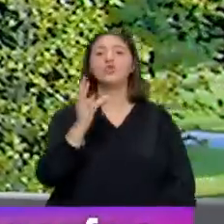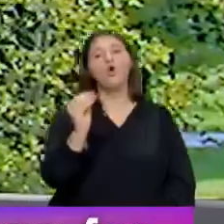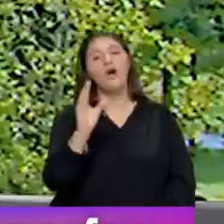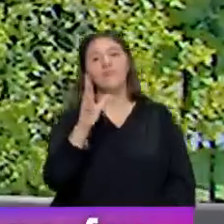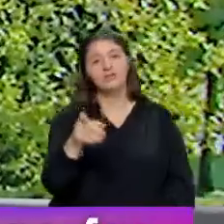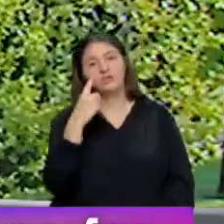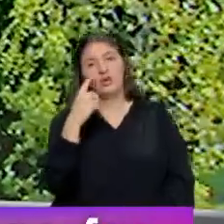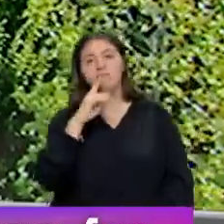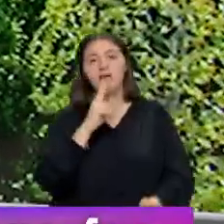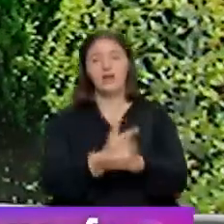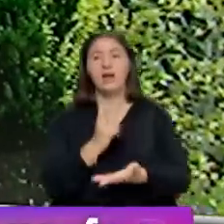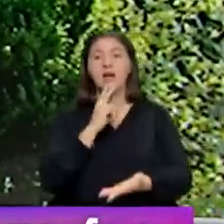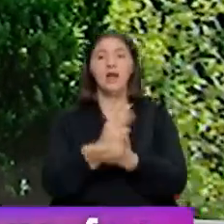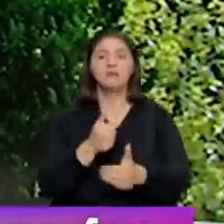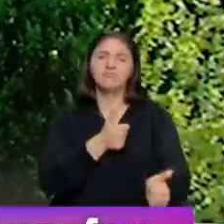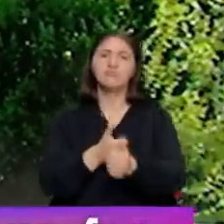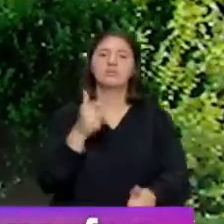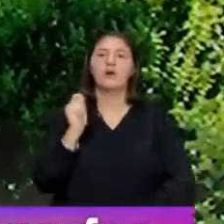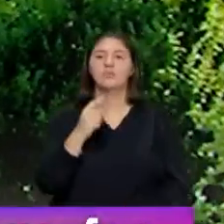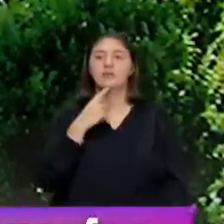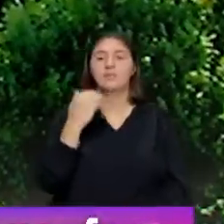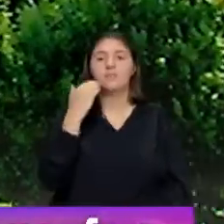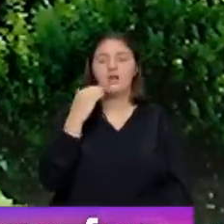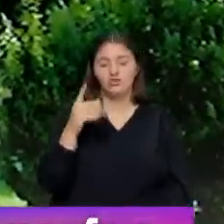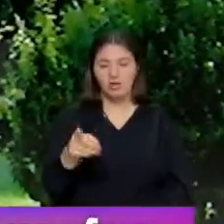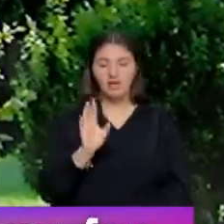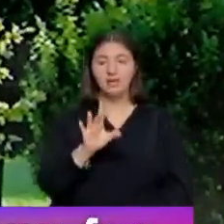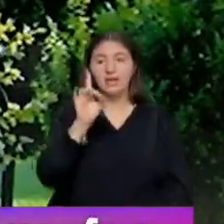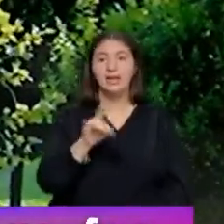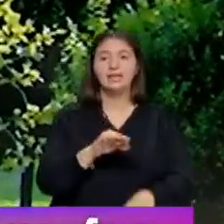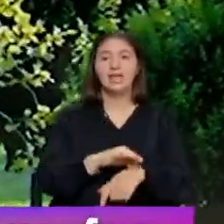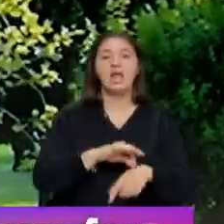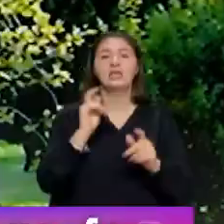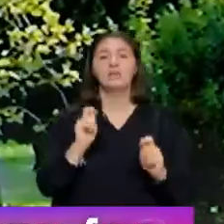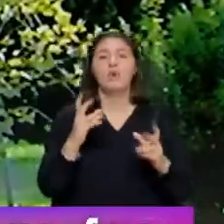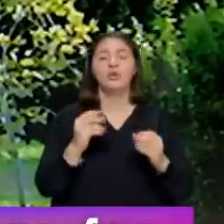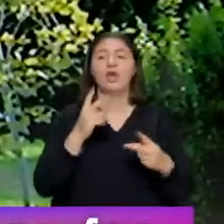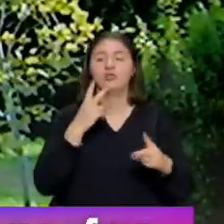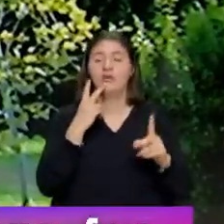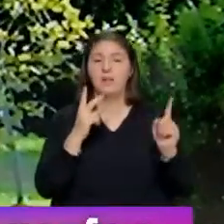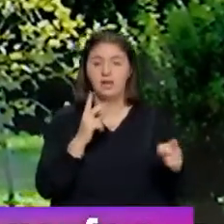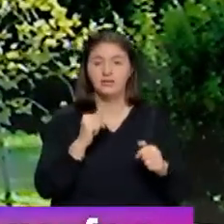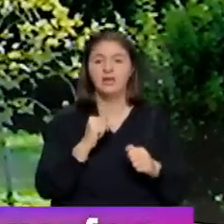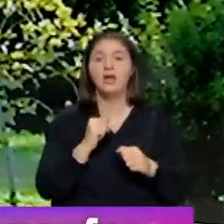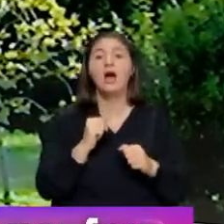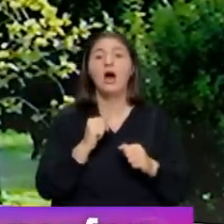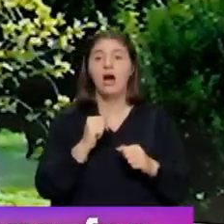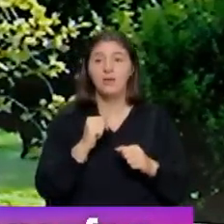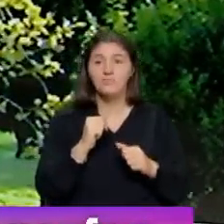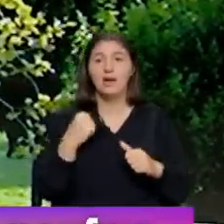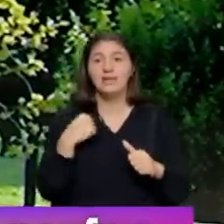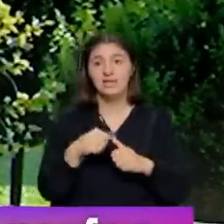karar alındı ve kararımızın arkasında duracağız dedi Meral Akşener ilk dakika yapmış olduğu açıklamalarda fakat